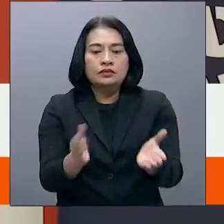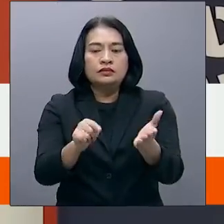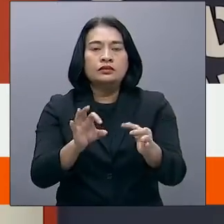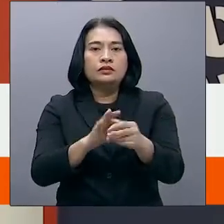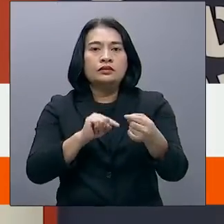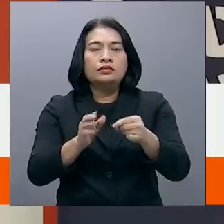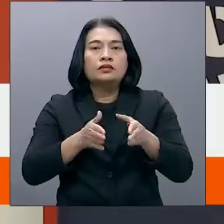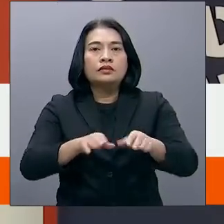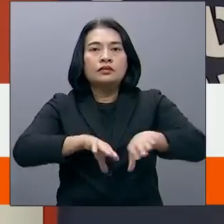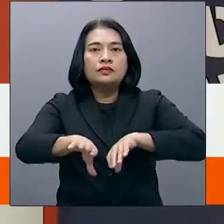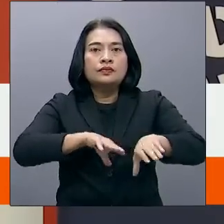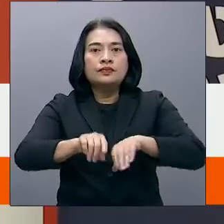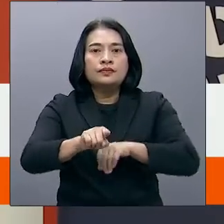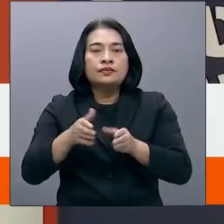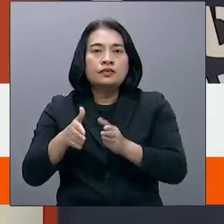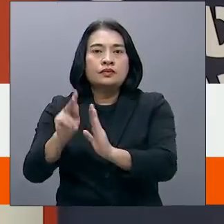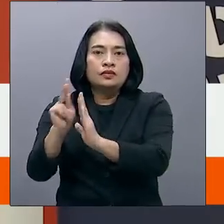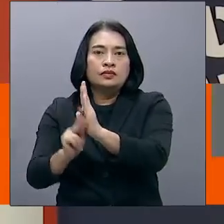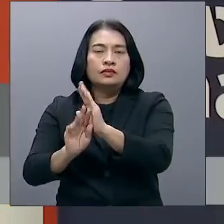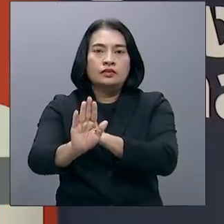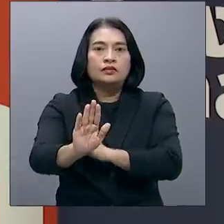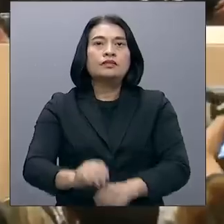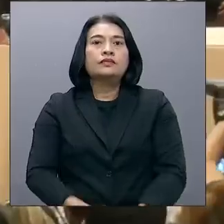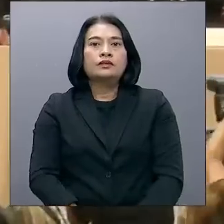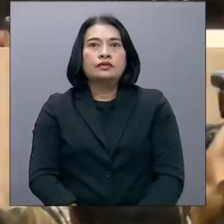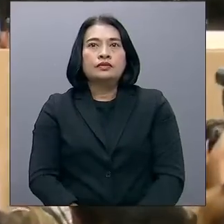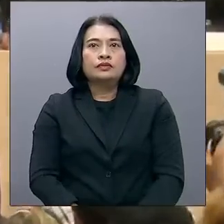ายบริหารแล้วก็ฐานะฝ่ายนิติบัญญัติค่ะ